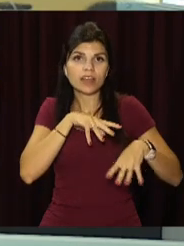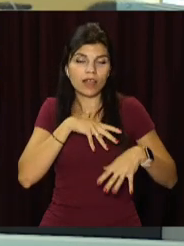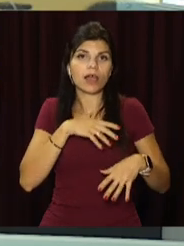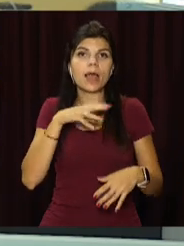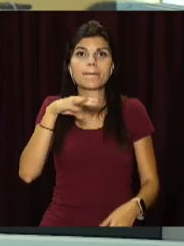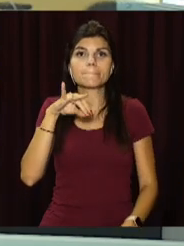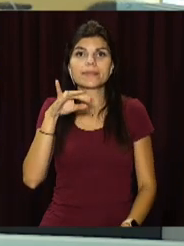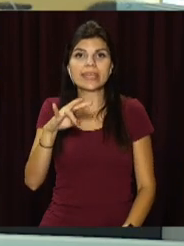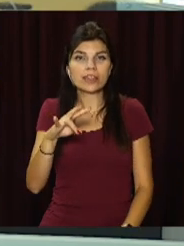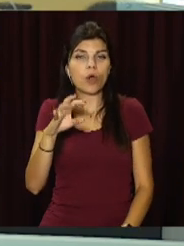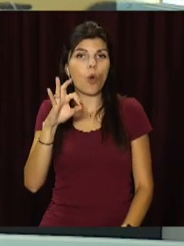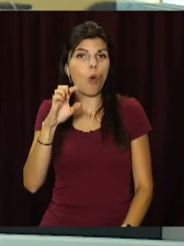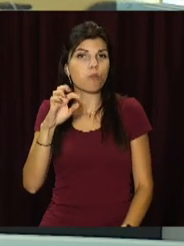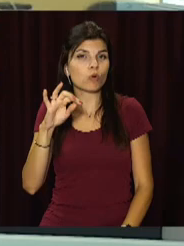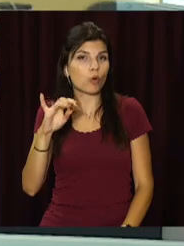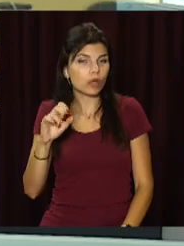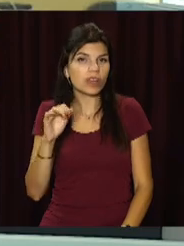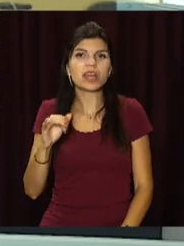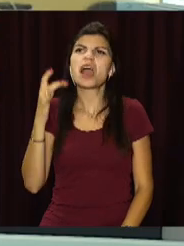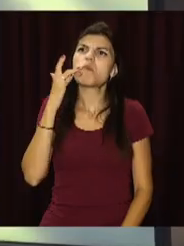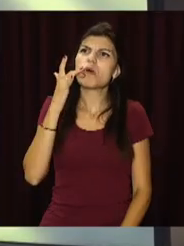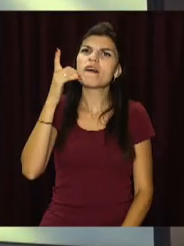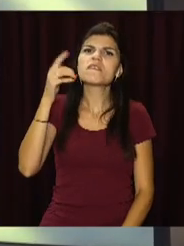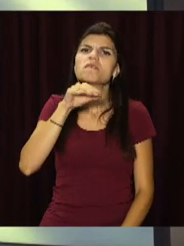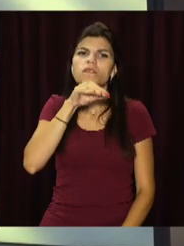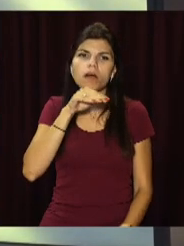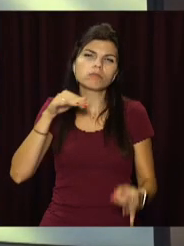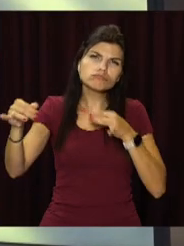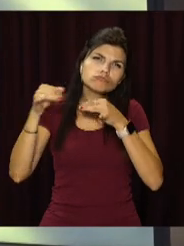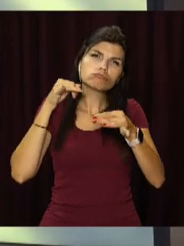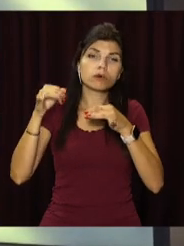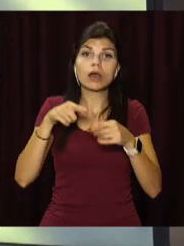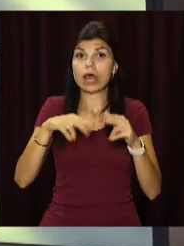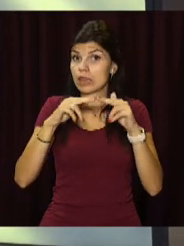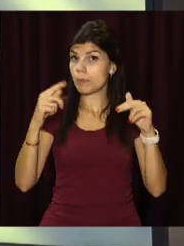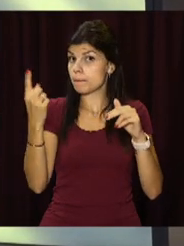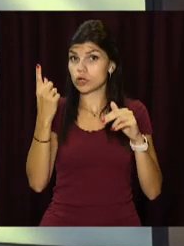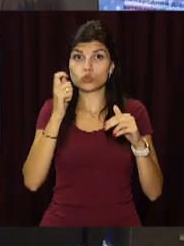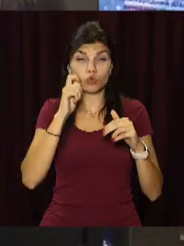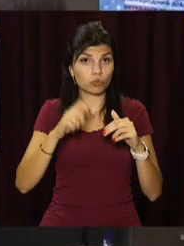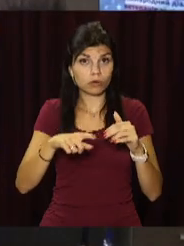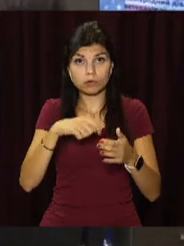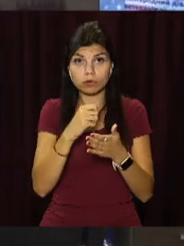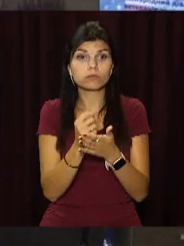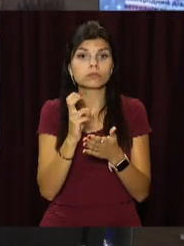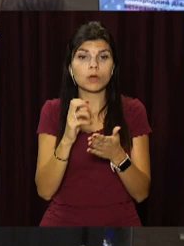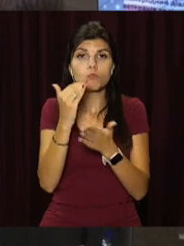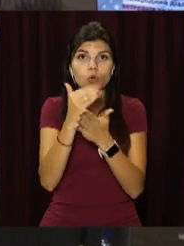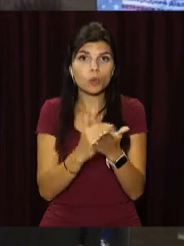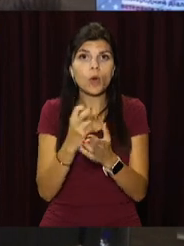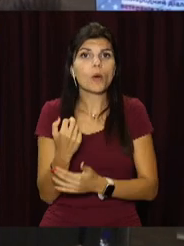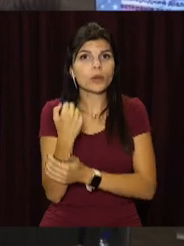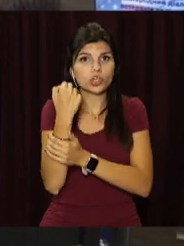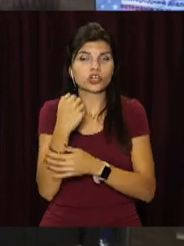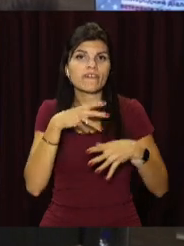ветеранські спільноти, а також американські фахівці. 7 років тому Дніпро першим в Україні започаткував муніципальну програму